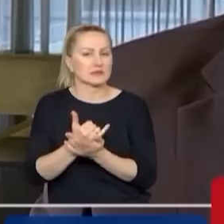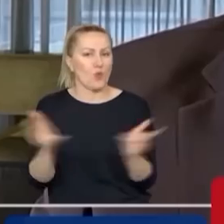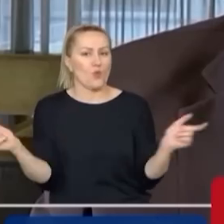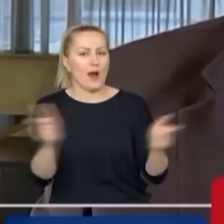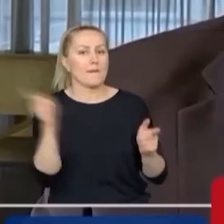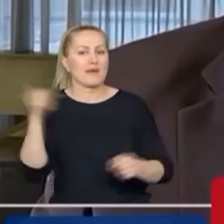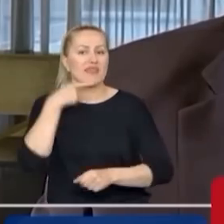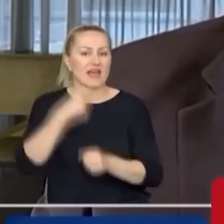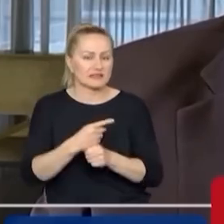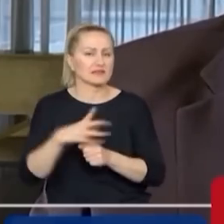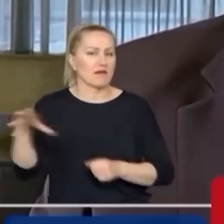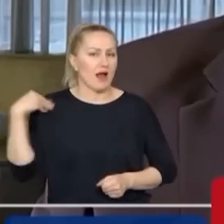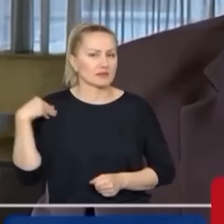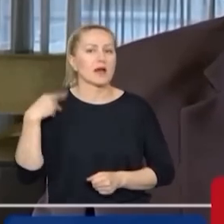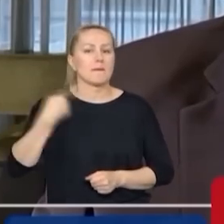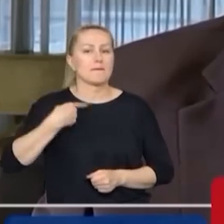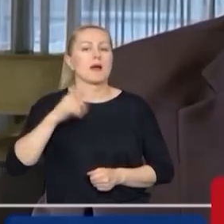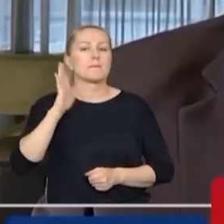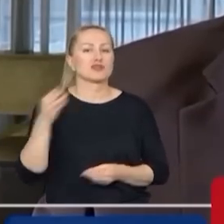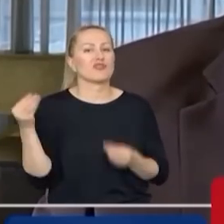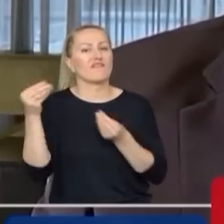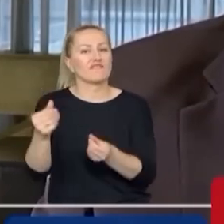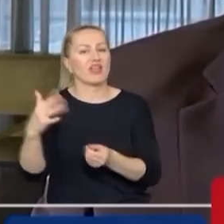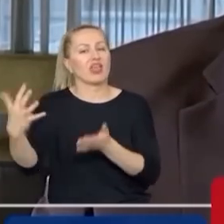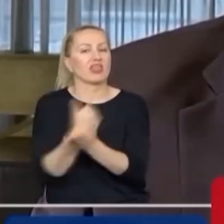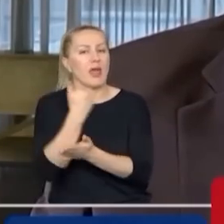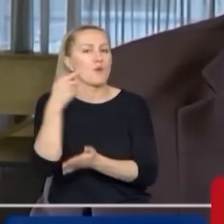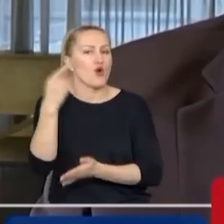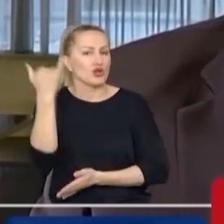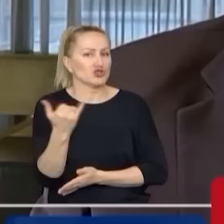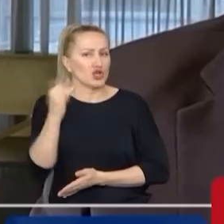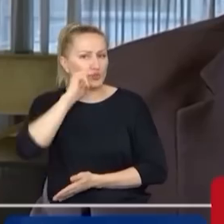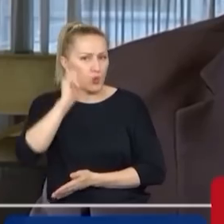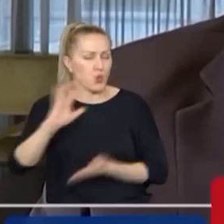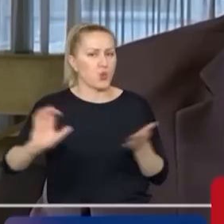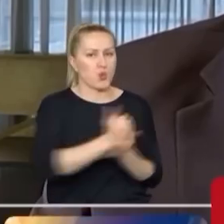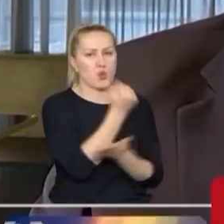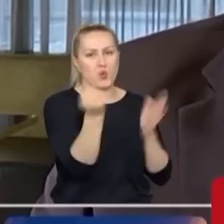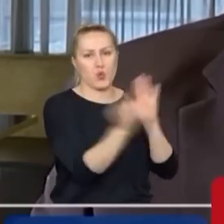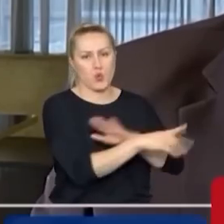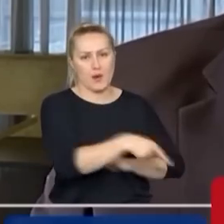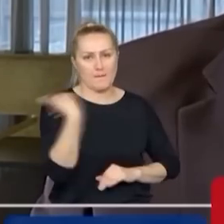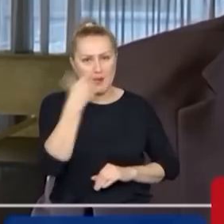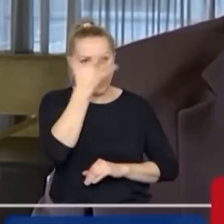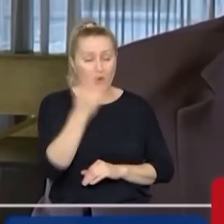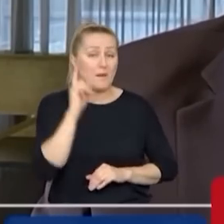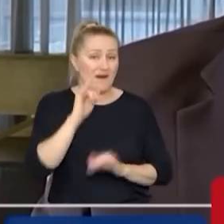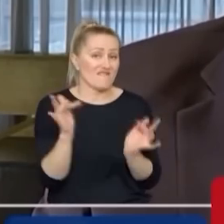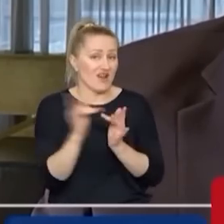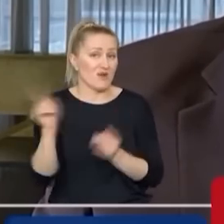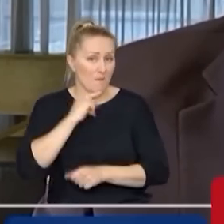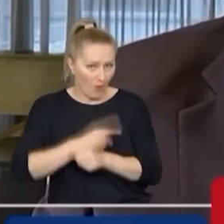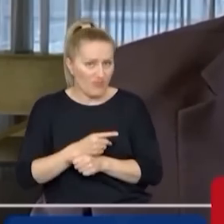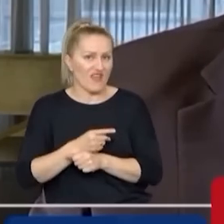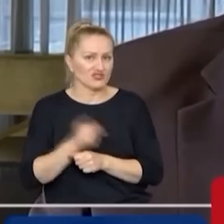że zdecydowaliśmy razem, że będziemy finansowali deportację tych dzieci z Ukrainy na Białoruś. Także faktycznie potwierdził